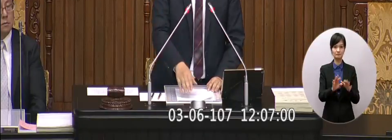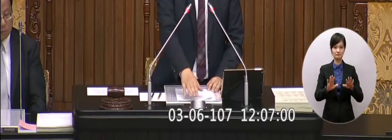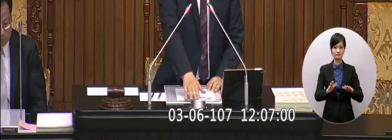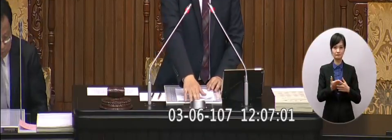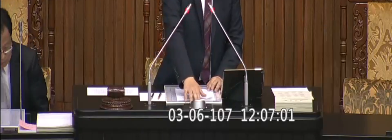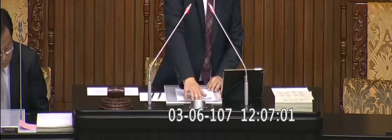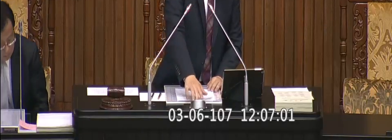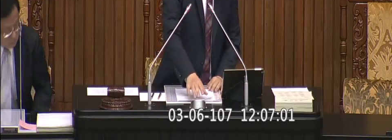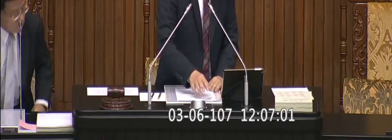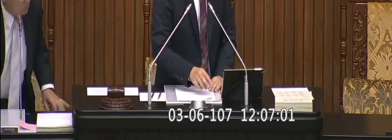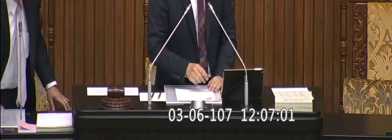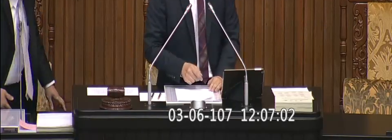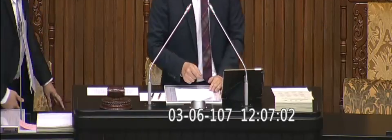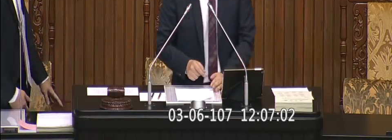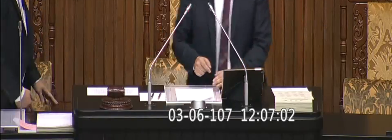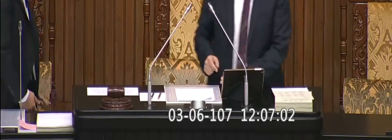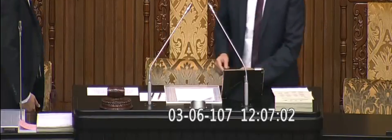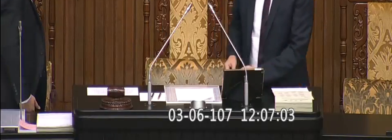息。